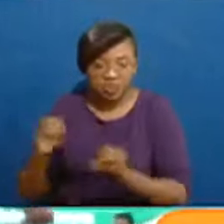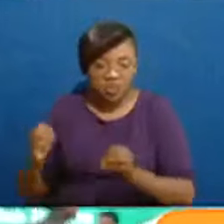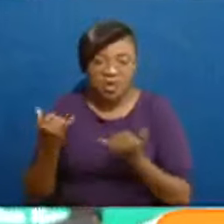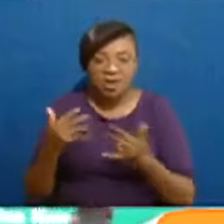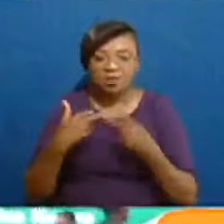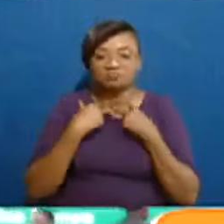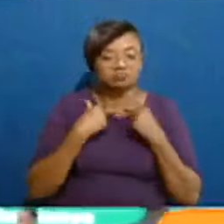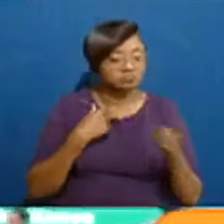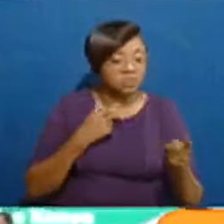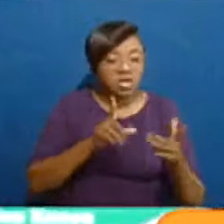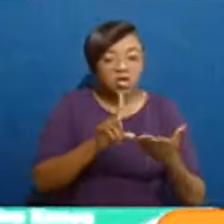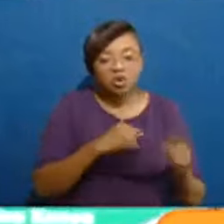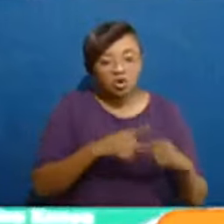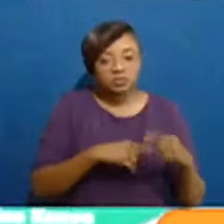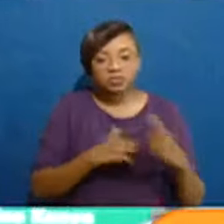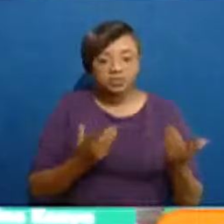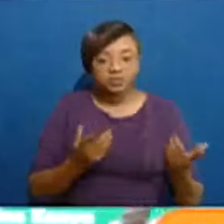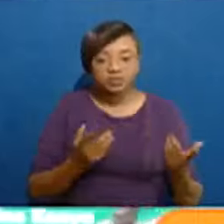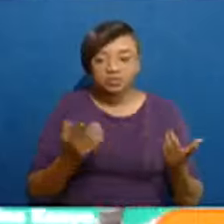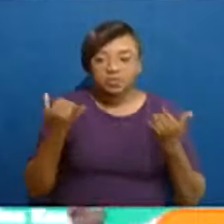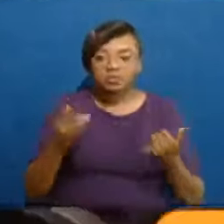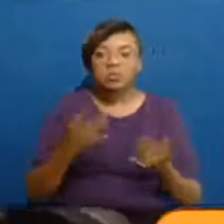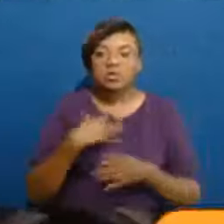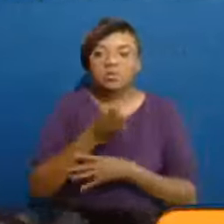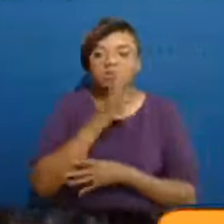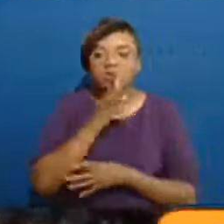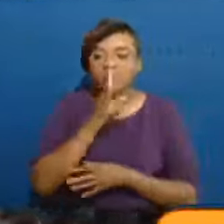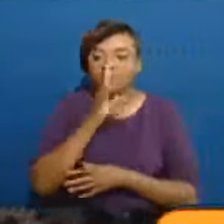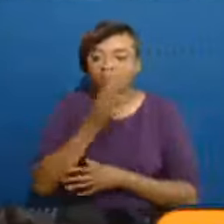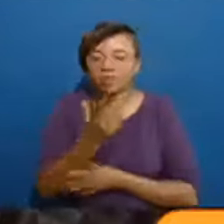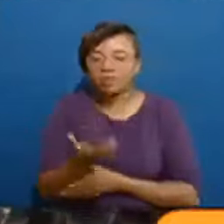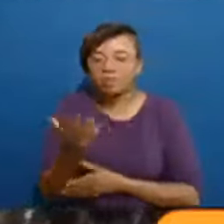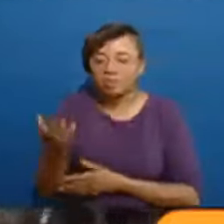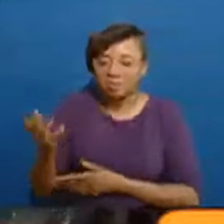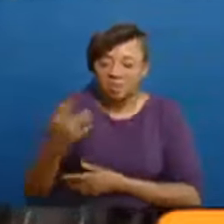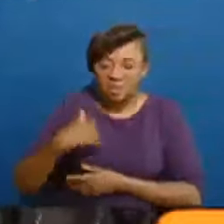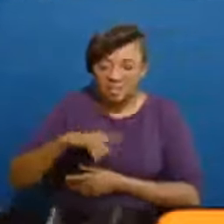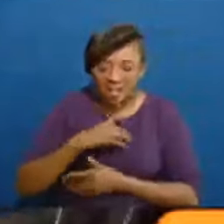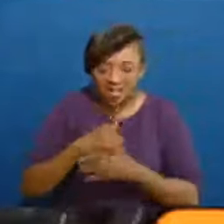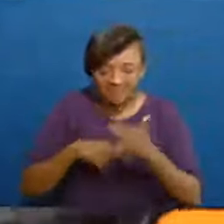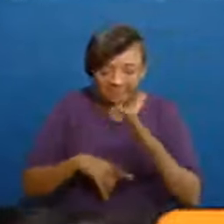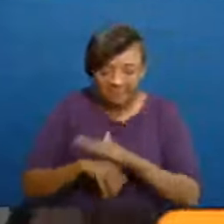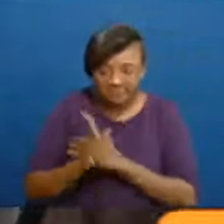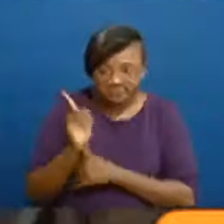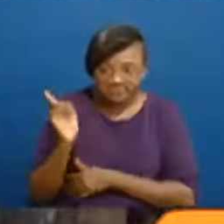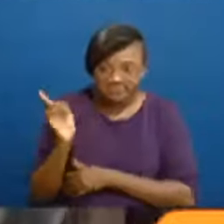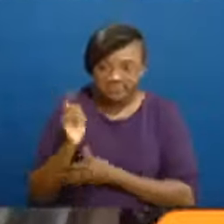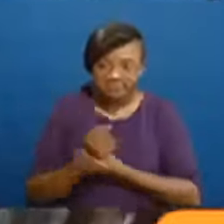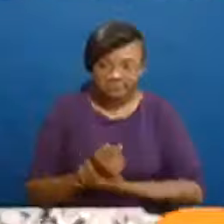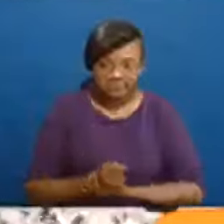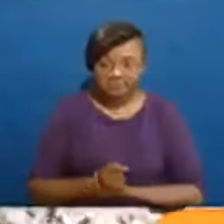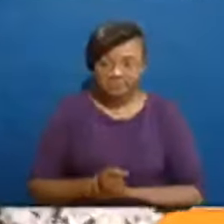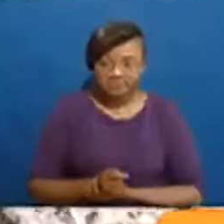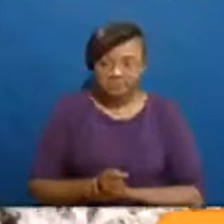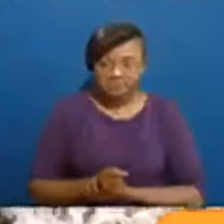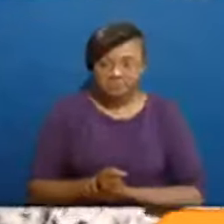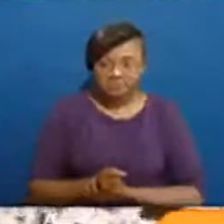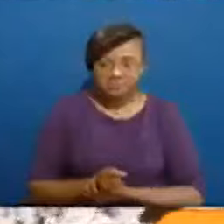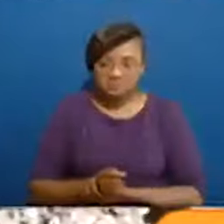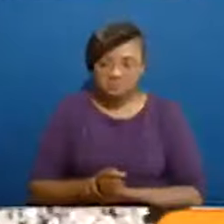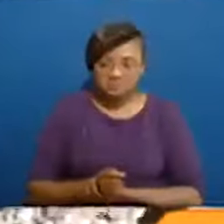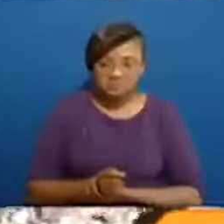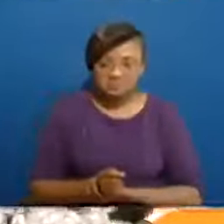hivi sasa. Ni kama sasa ni watu ni kuomba tu. Tulipata fursa ya kuingia ndani ya jumba hilo, na ndani